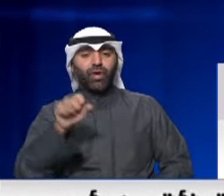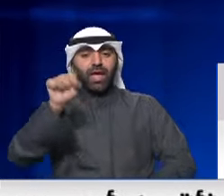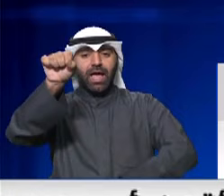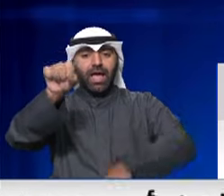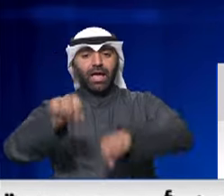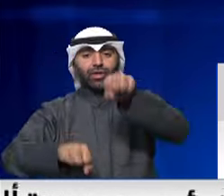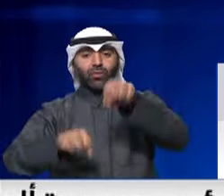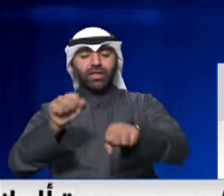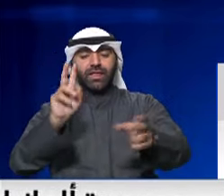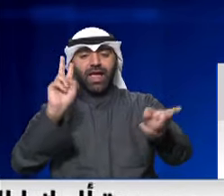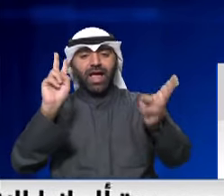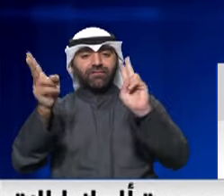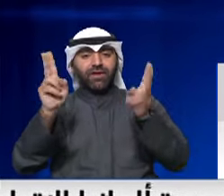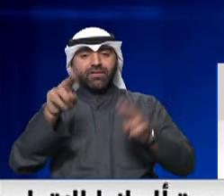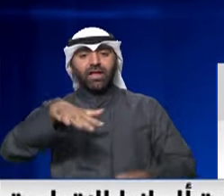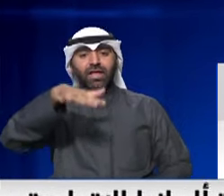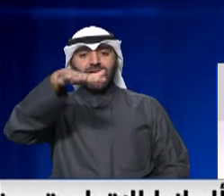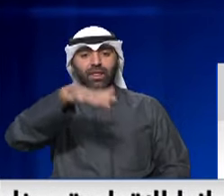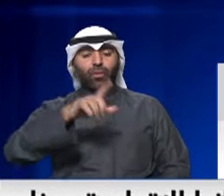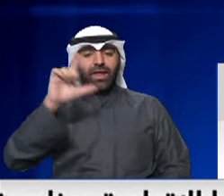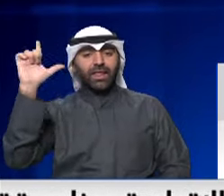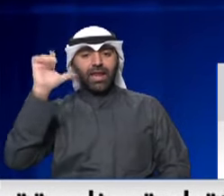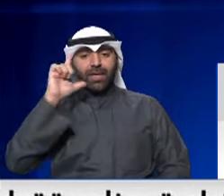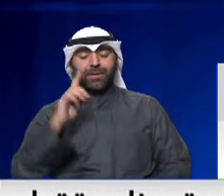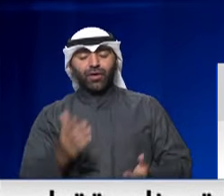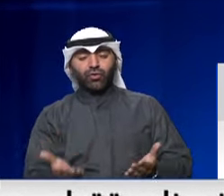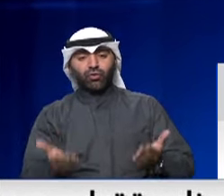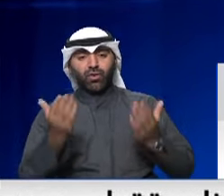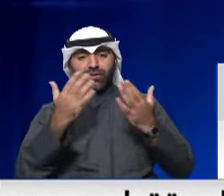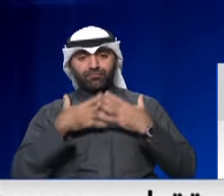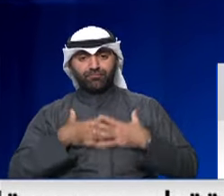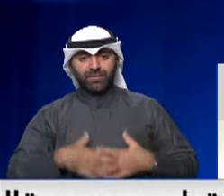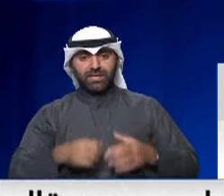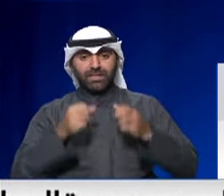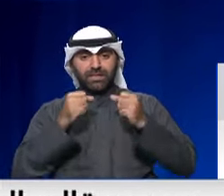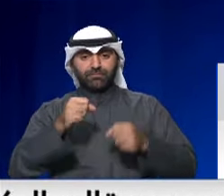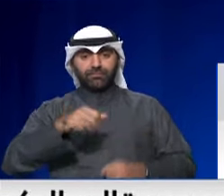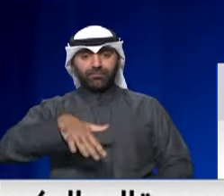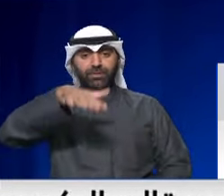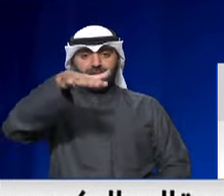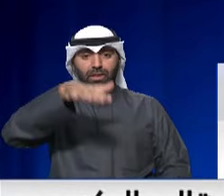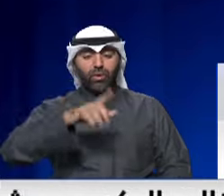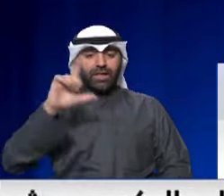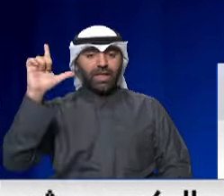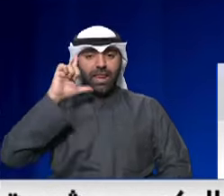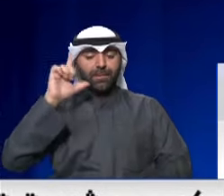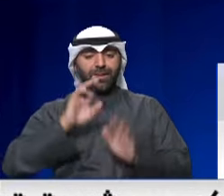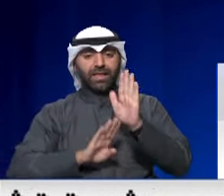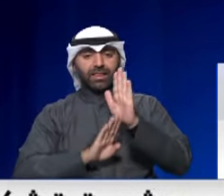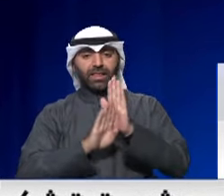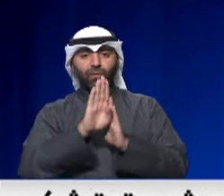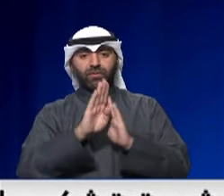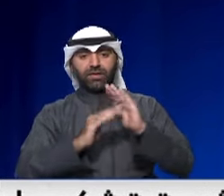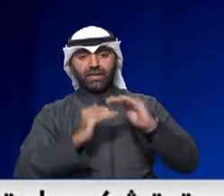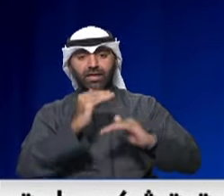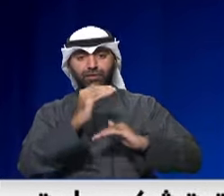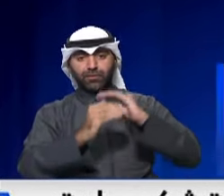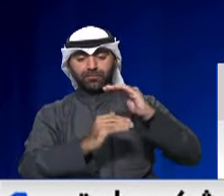رعاه الله له موفور الصحة والعافية وللبلد الشقيق دوام التقدم والازدهار.